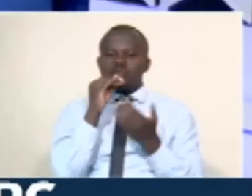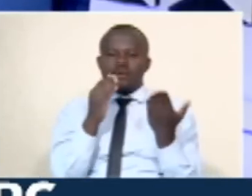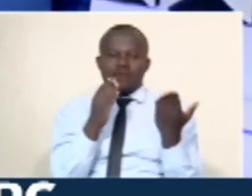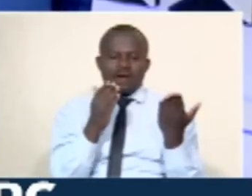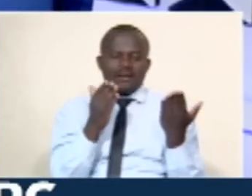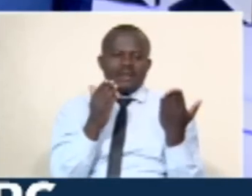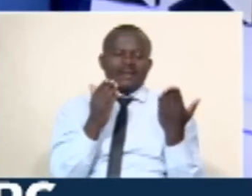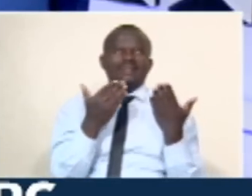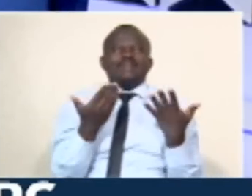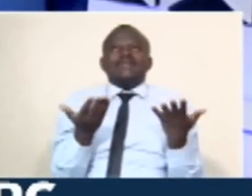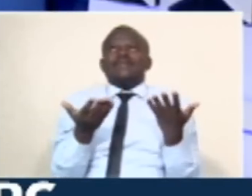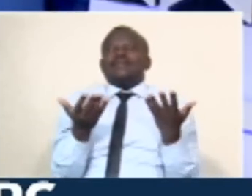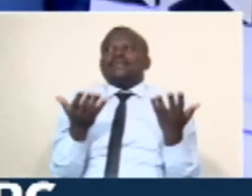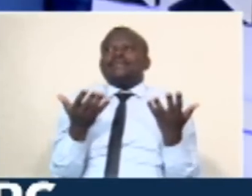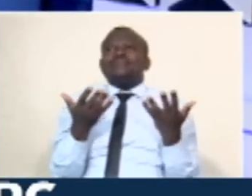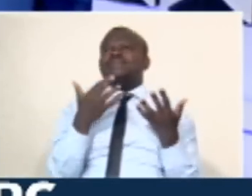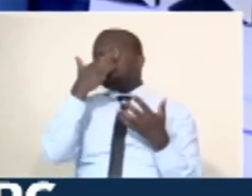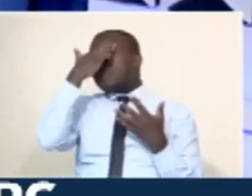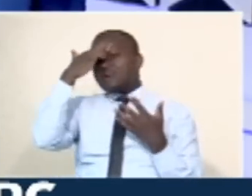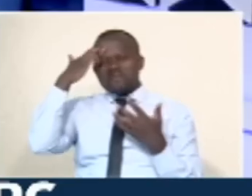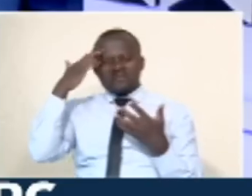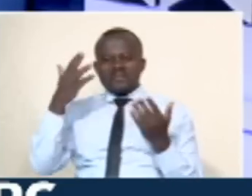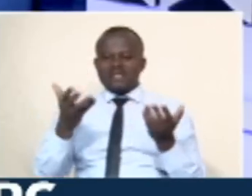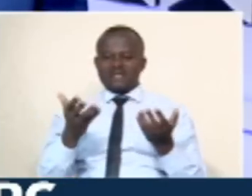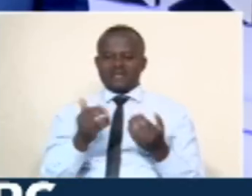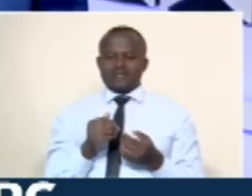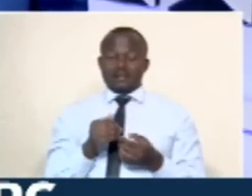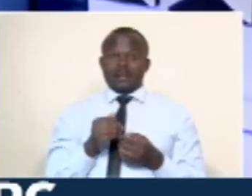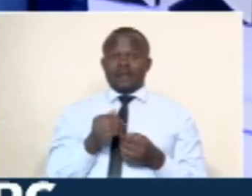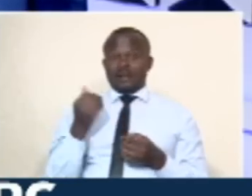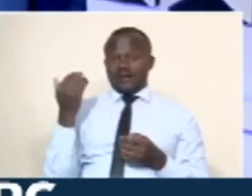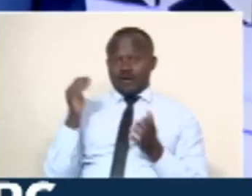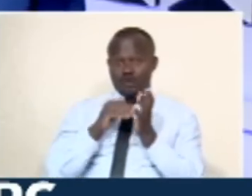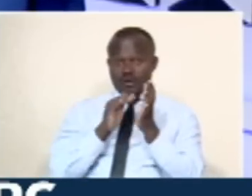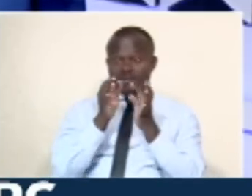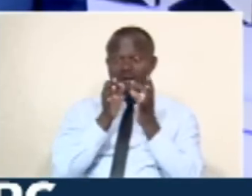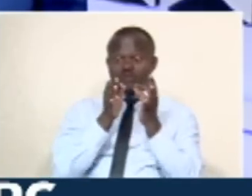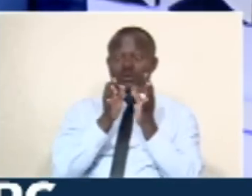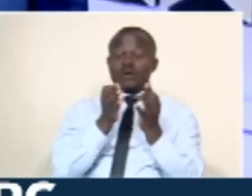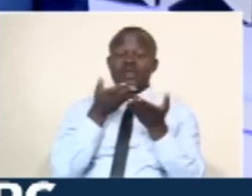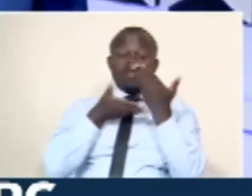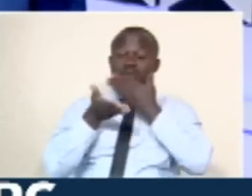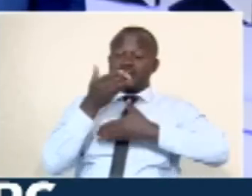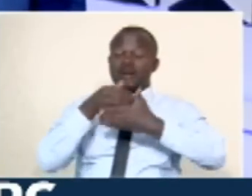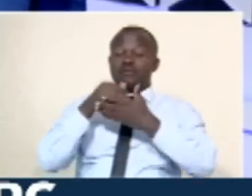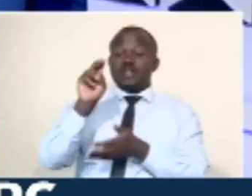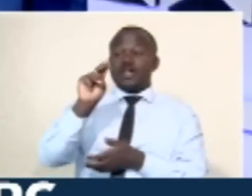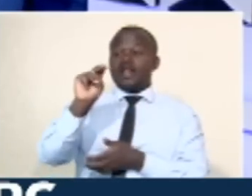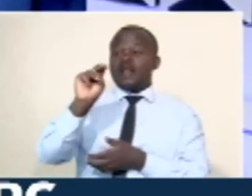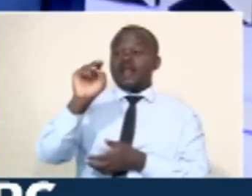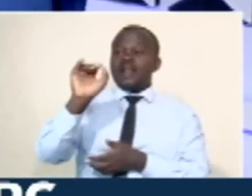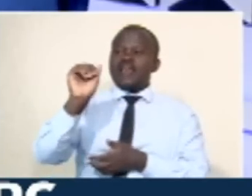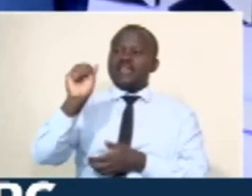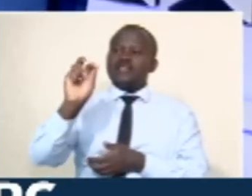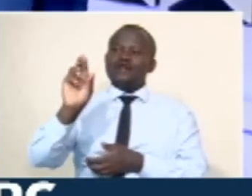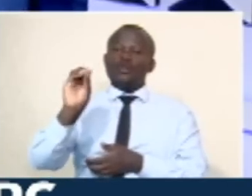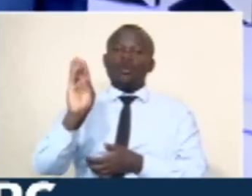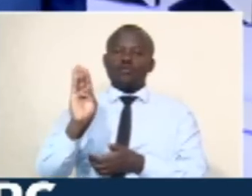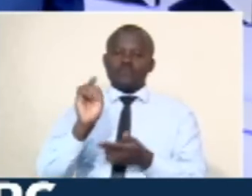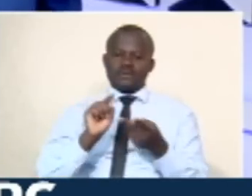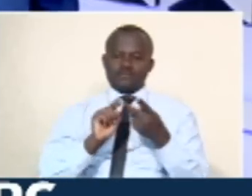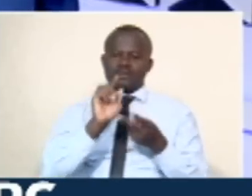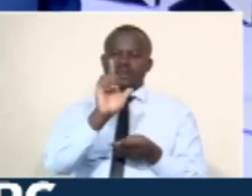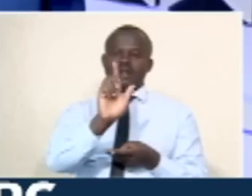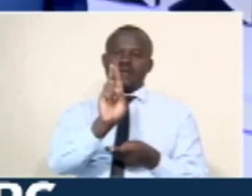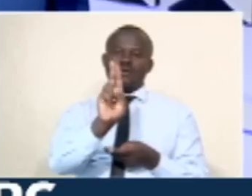biterwa n'iki mwarimu nakomoje ku biganiro bya Nairobi na Rwanda, ibyo byose abakuru b'ibihugu bigize akarere bigenda bifataho umwanzuro kugira